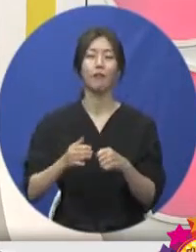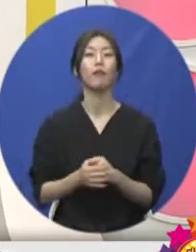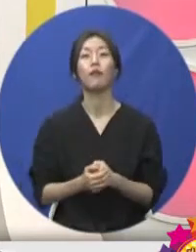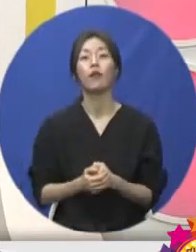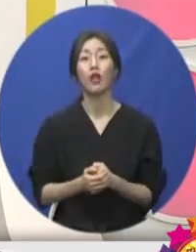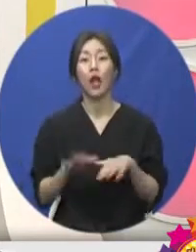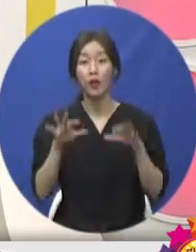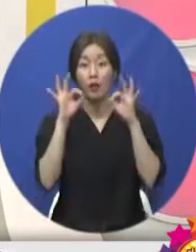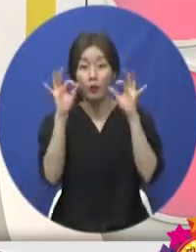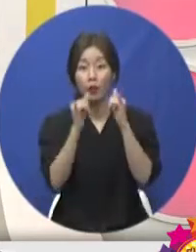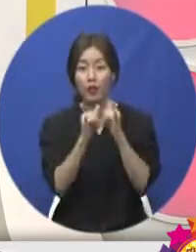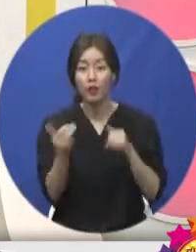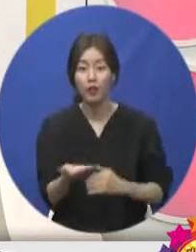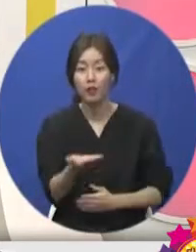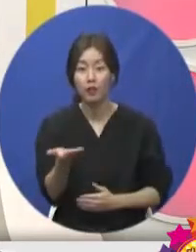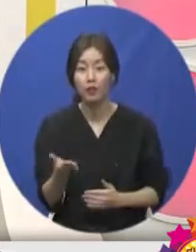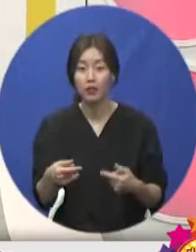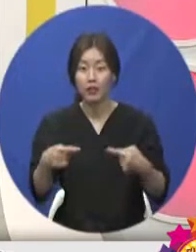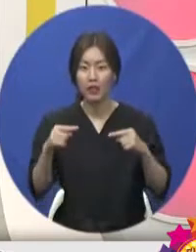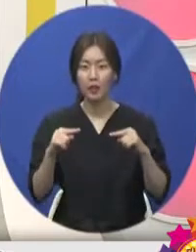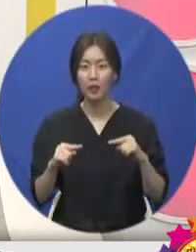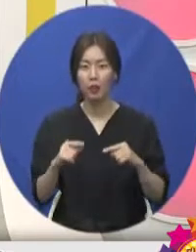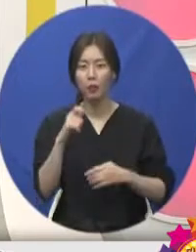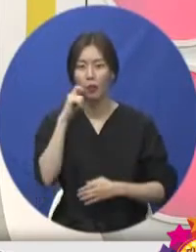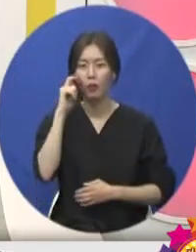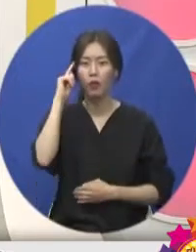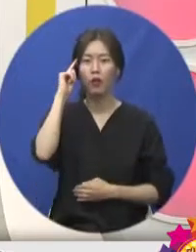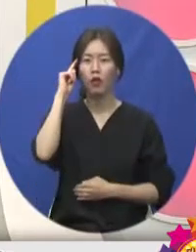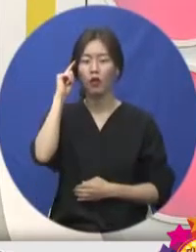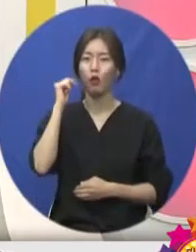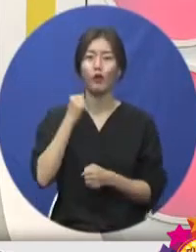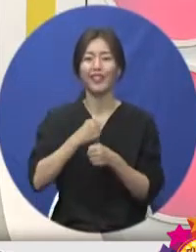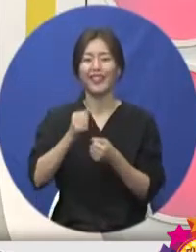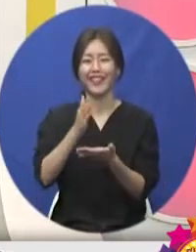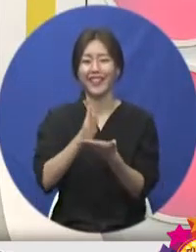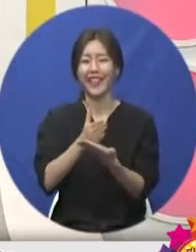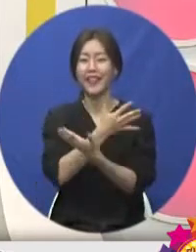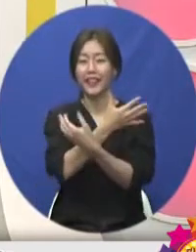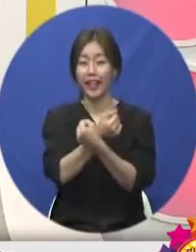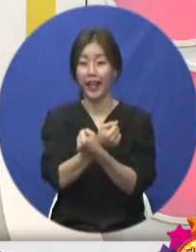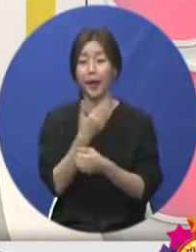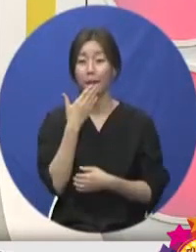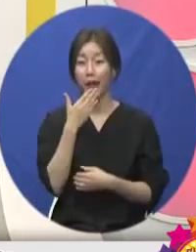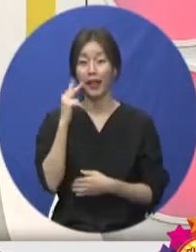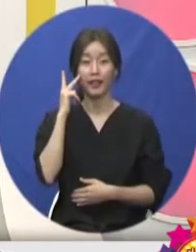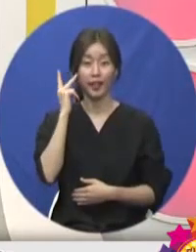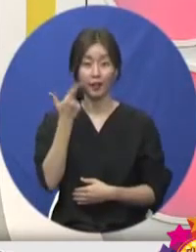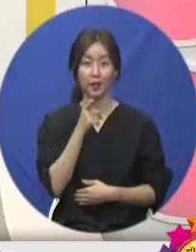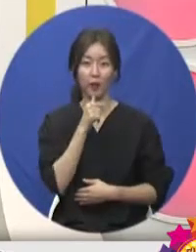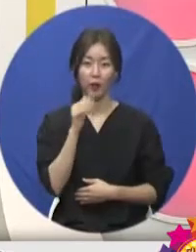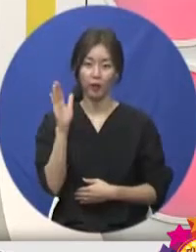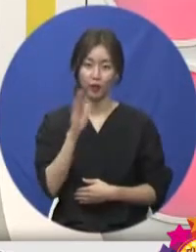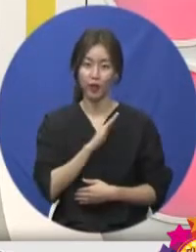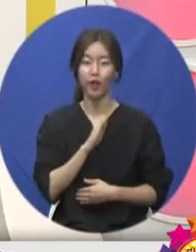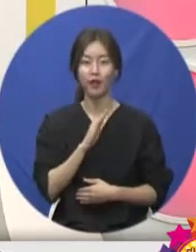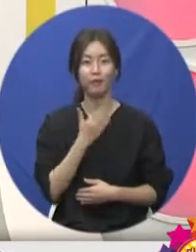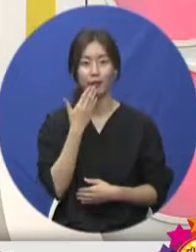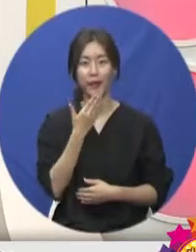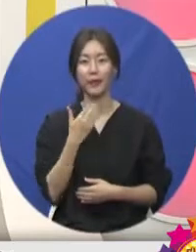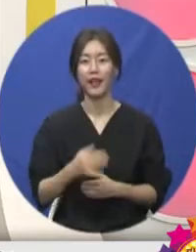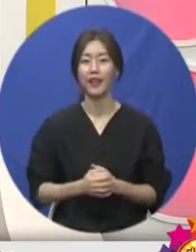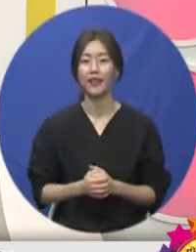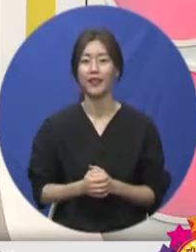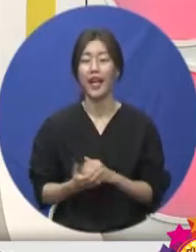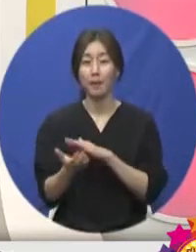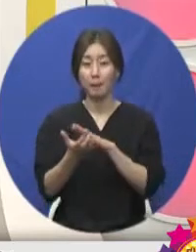계신 분들은 생방송 참여는 네. 즉석 참여는 되지 않지만 예약 참여는 받고 있습니다. 여러분들이 네. 걸어주셔서요.